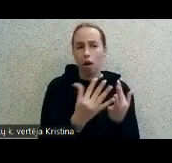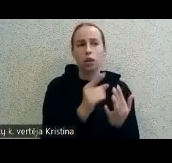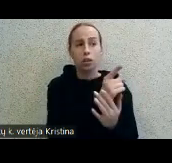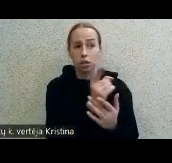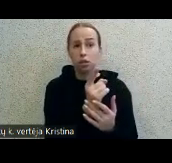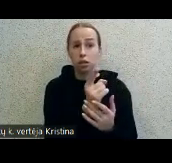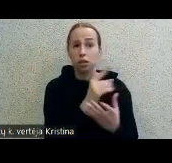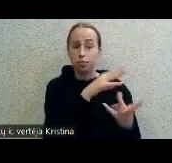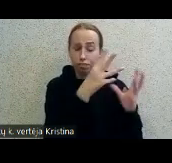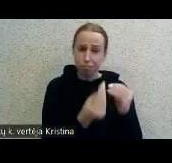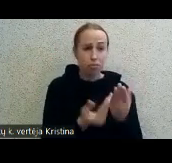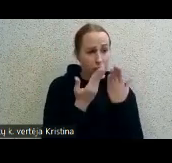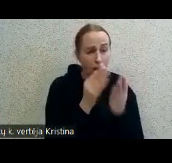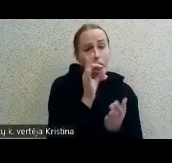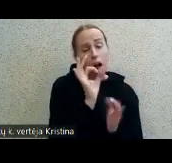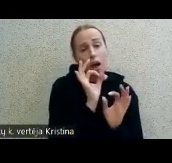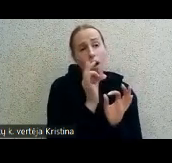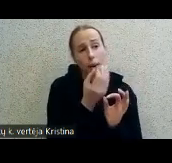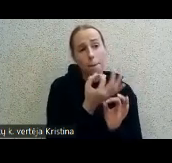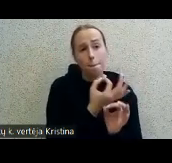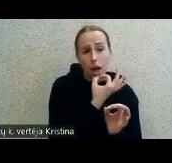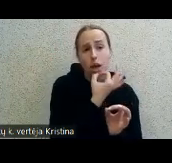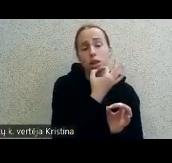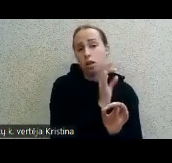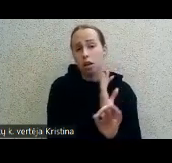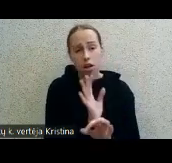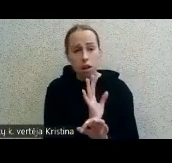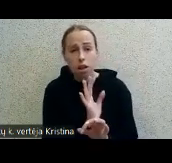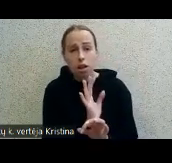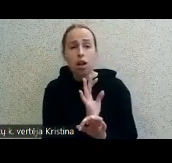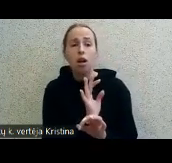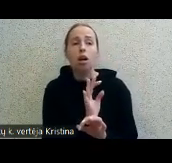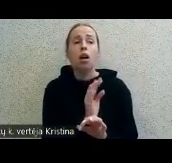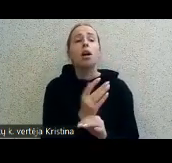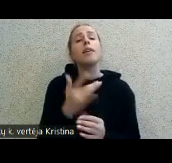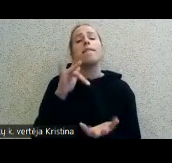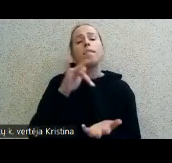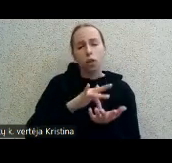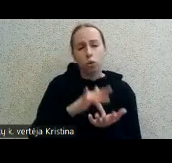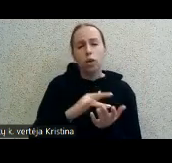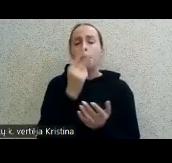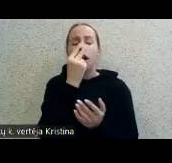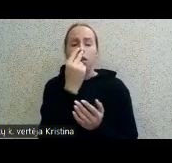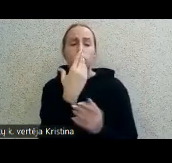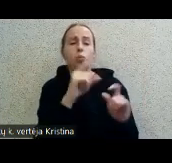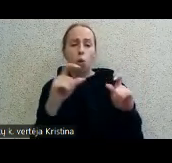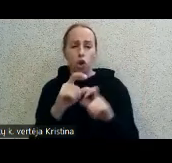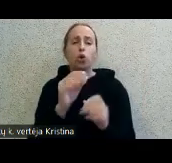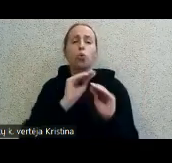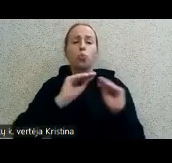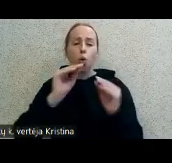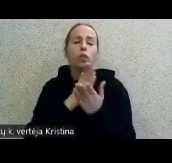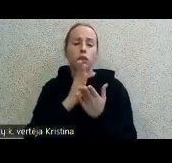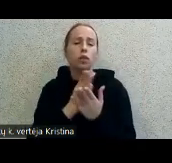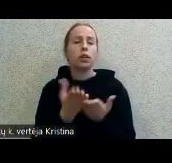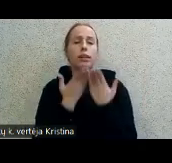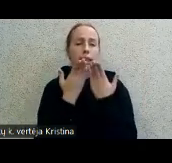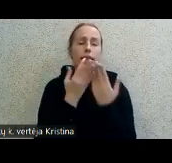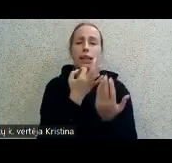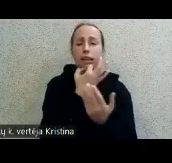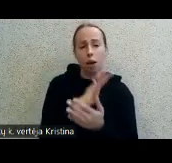skaityti. Ir aš tikrai puikiai suprantu mokytojus tiek vidurinėse, tiek pradinėse, kuriems nelabai patinka skaityti. Jie